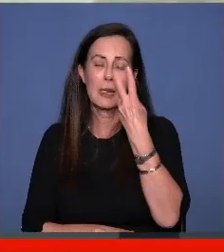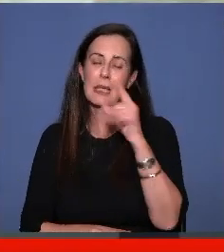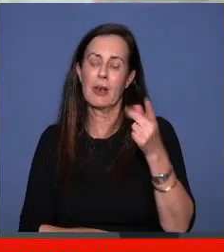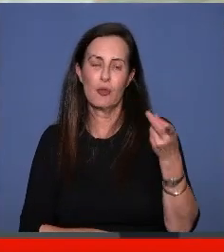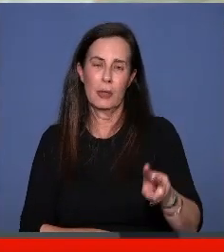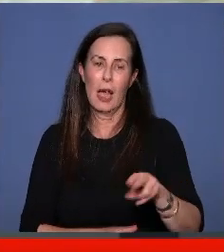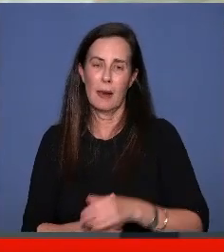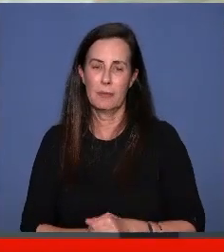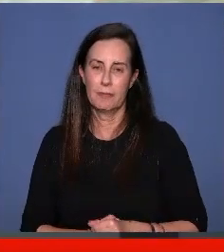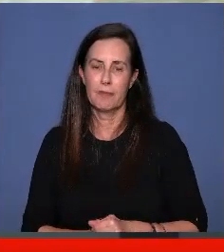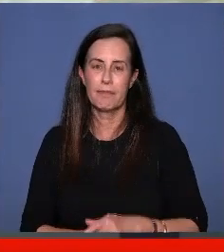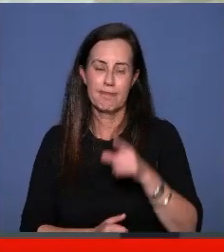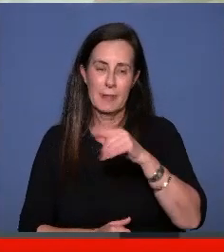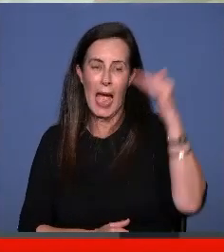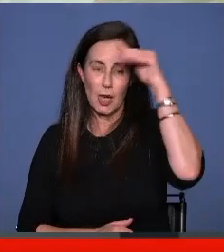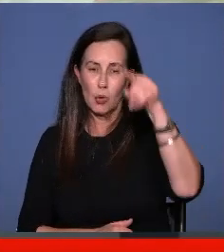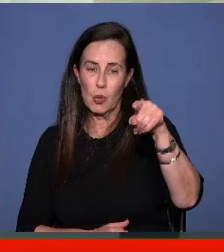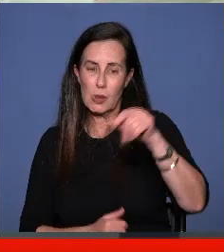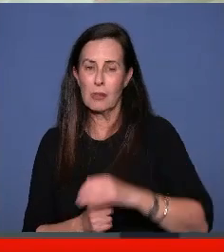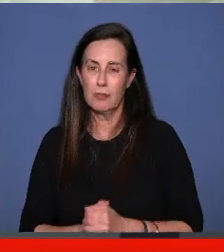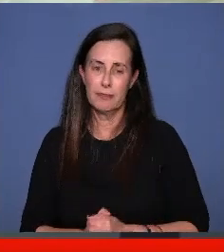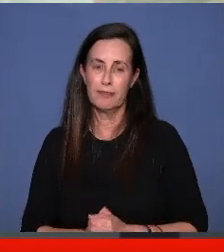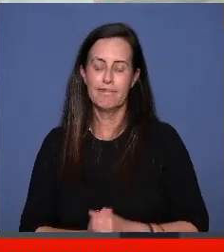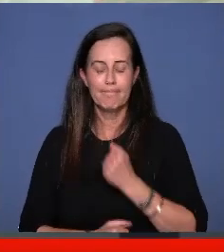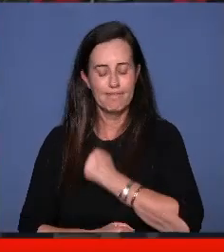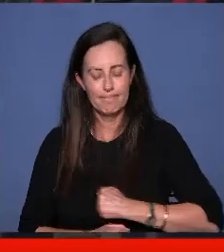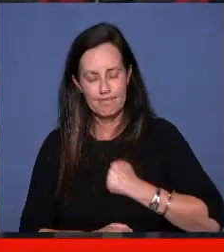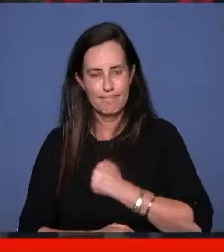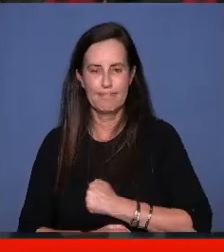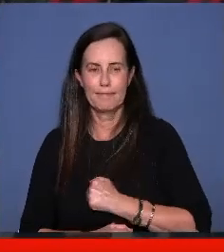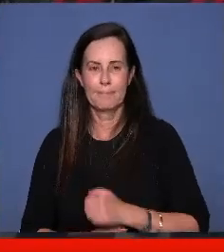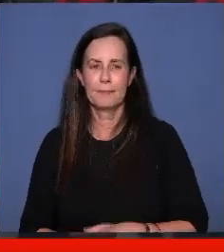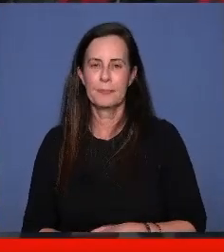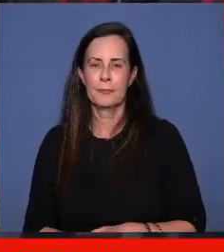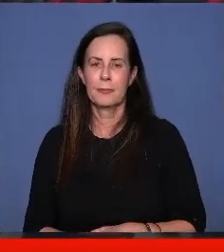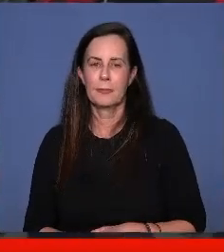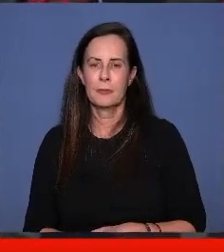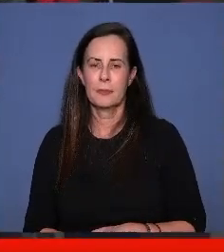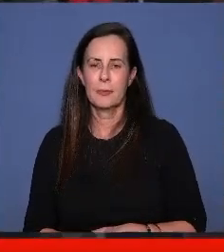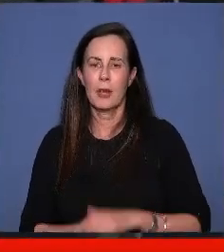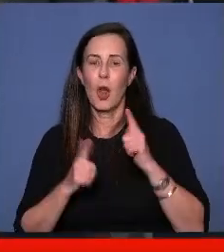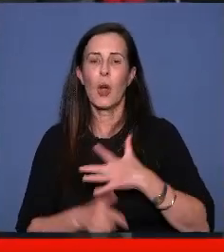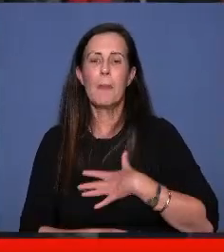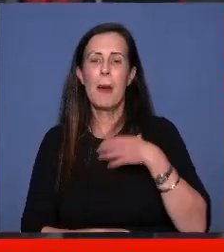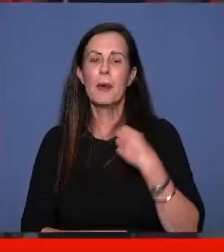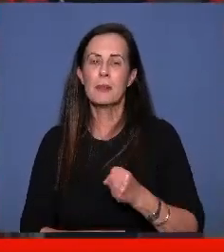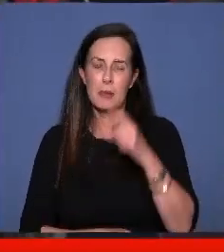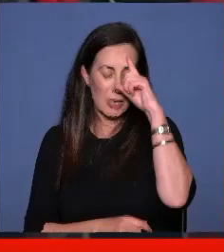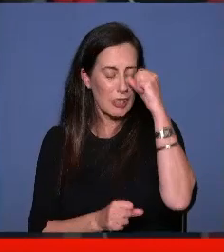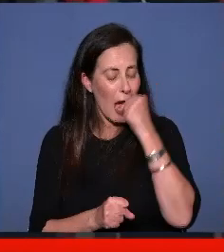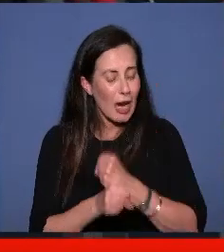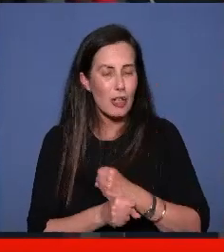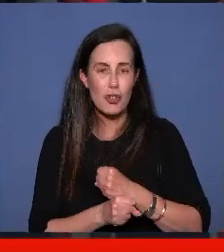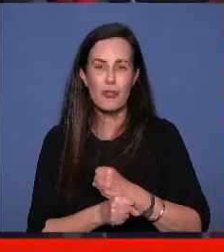בנופלו. מנהיג העדה הדרוזית שייך מואפק טריף הספיד את סופיאן. הלוחם האמיץ סופיאן התעקש